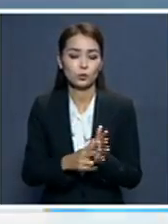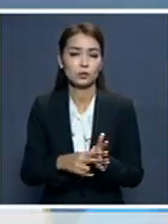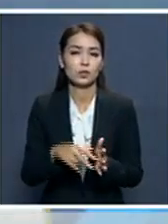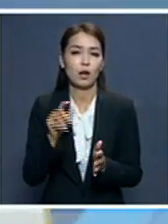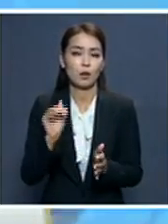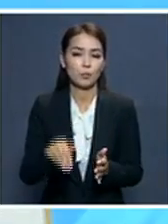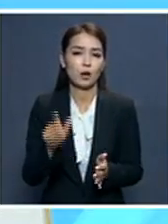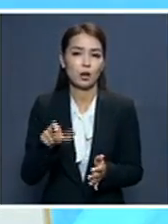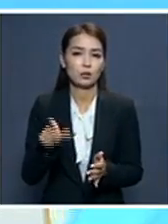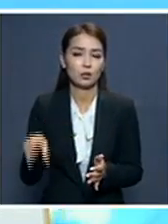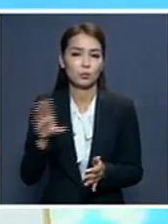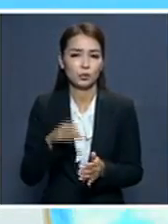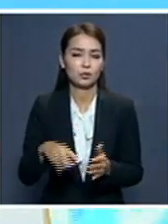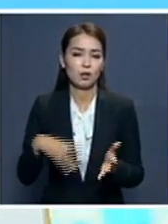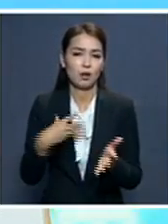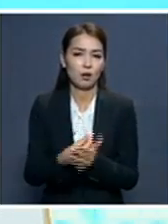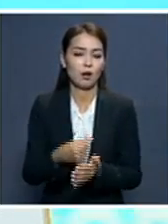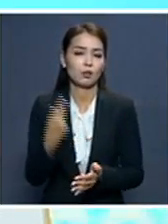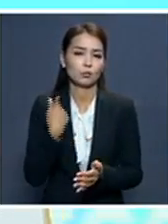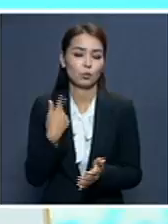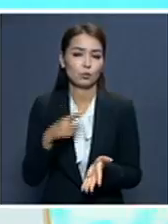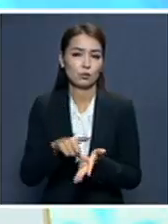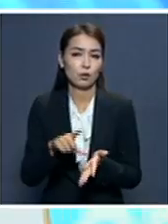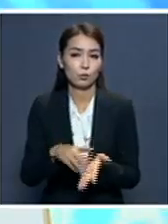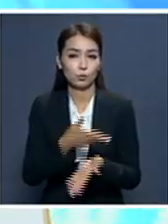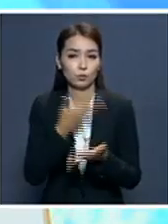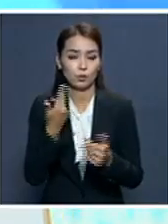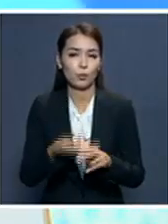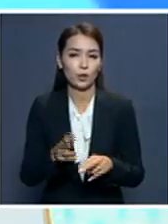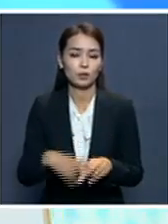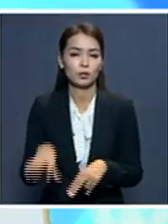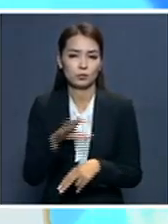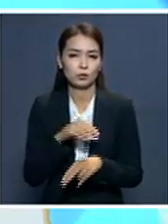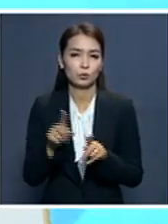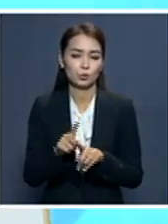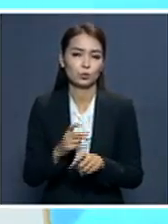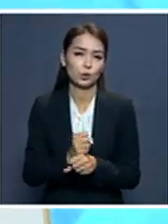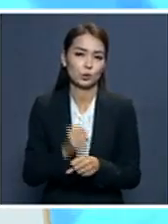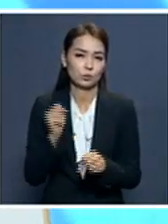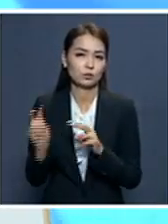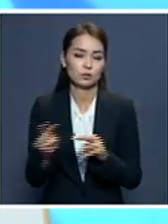қарызы қайтарылуы екі талай. Көбі банкротқа ұшыраған немесе қиын жағдайға тап болғандар.